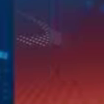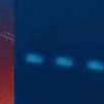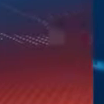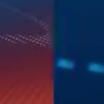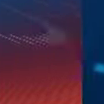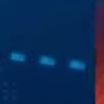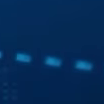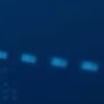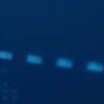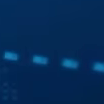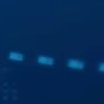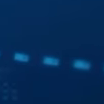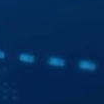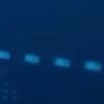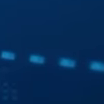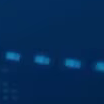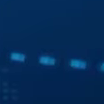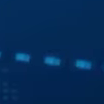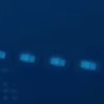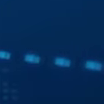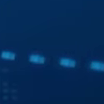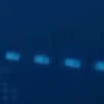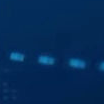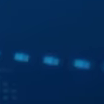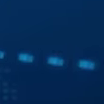тиен. Российский рубль 6 тенге